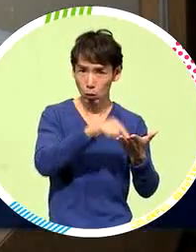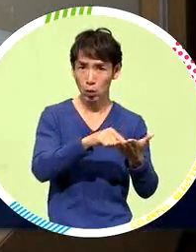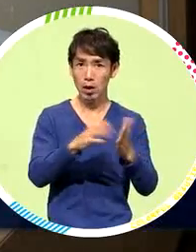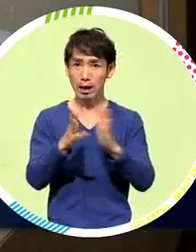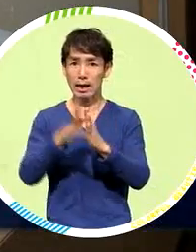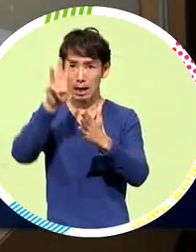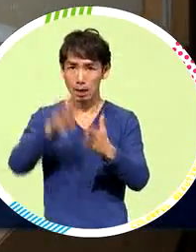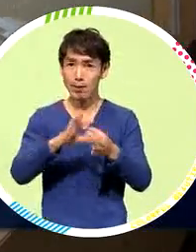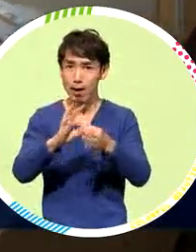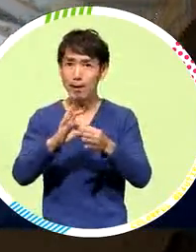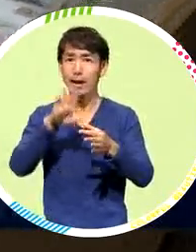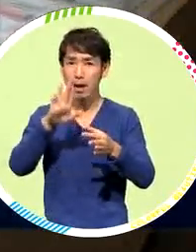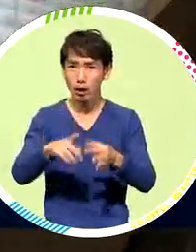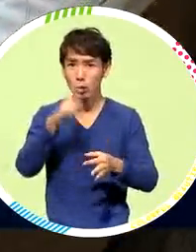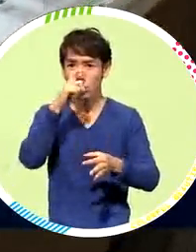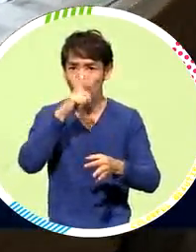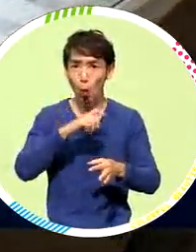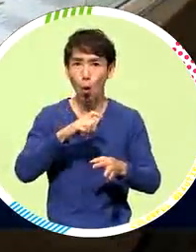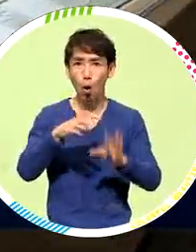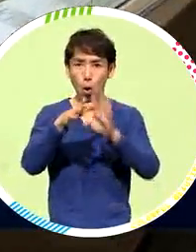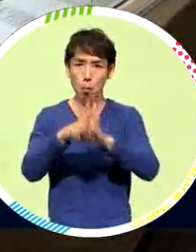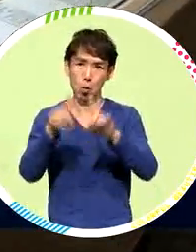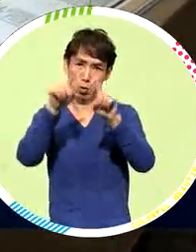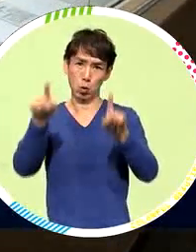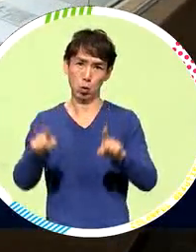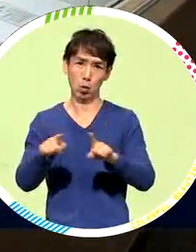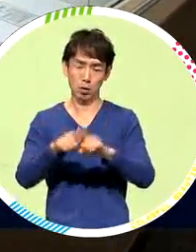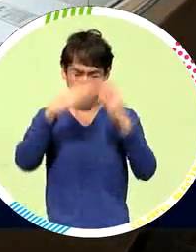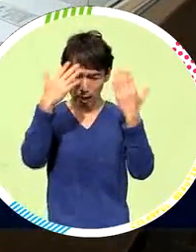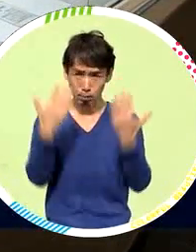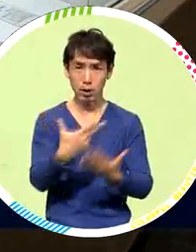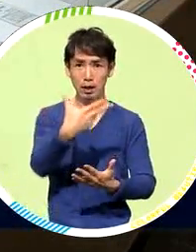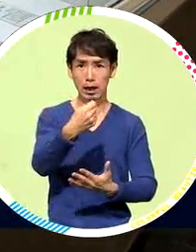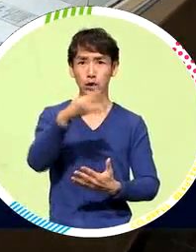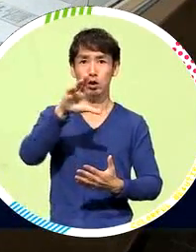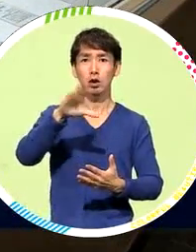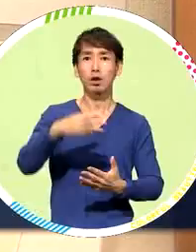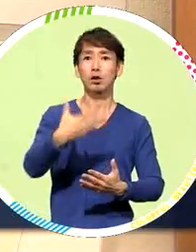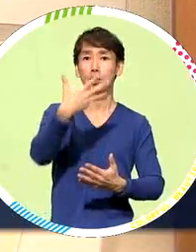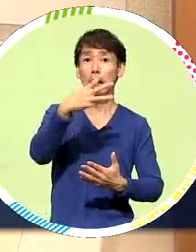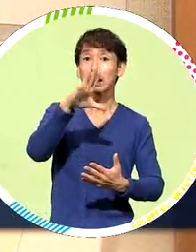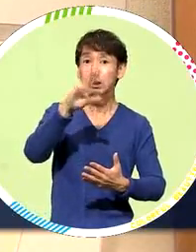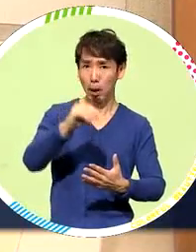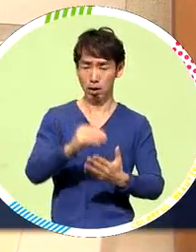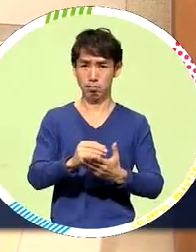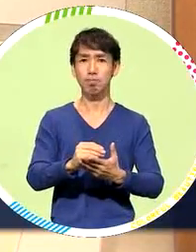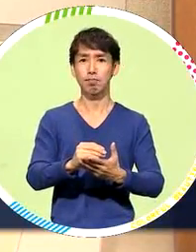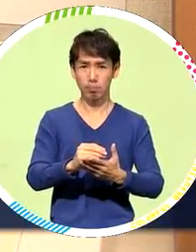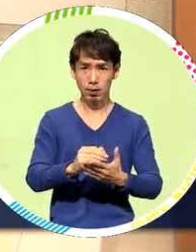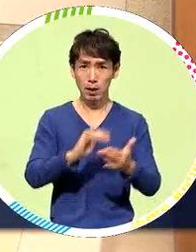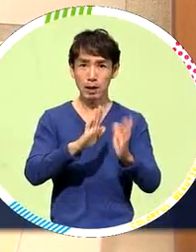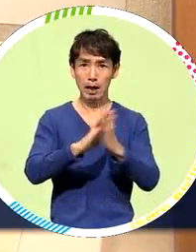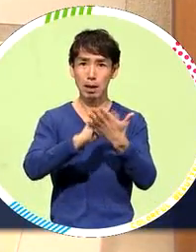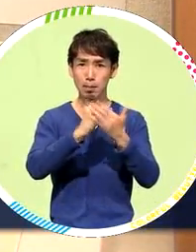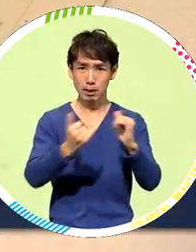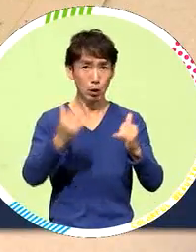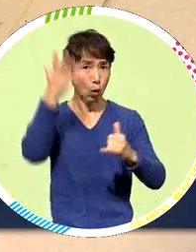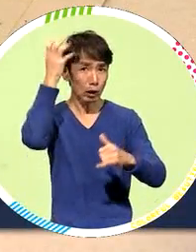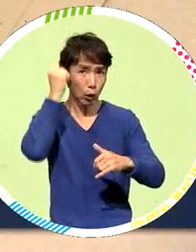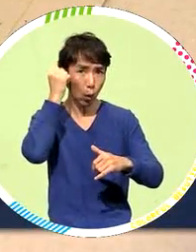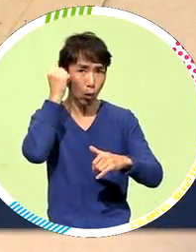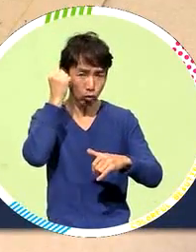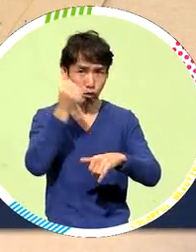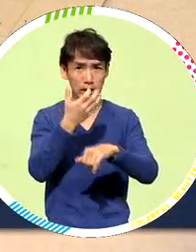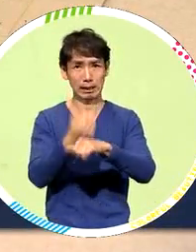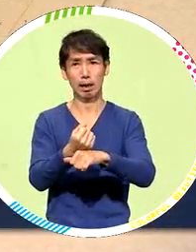にゆかりのある古文書などおよそ78万点を県民共有の貴重な記録遺産として保存公開して